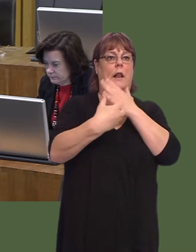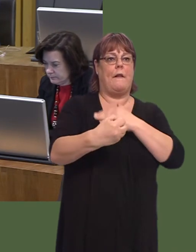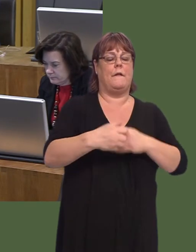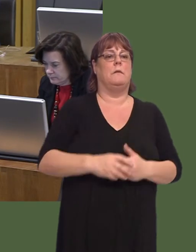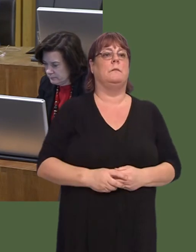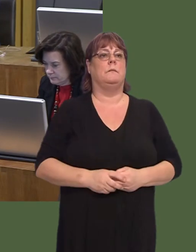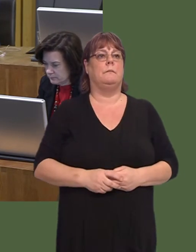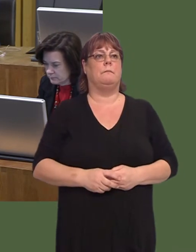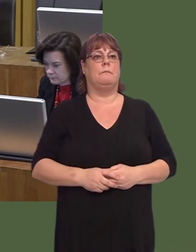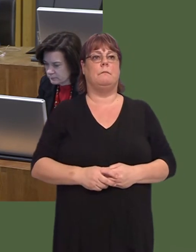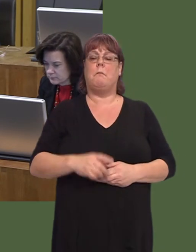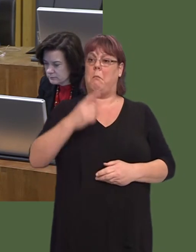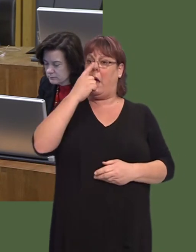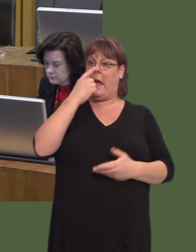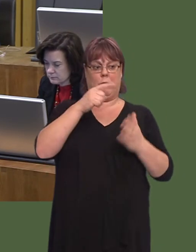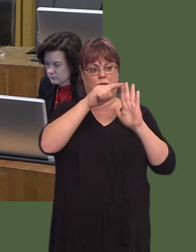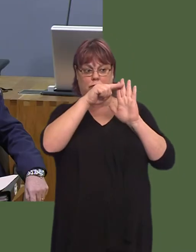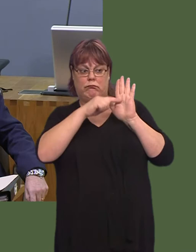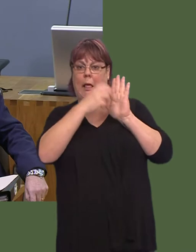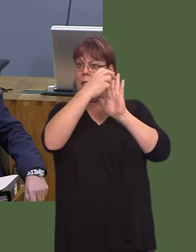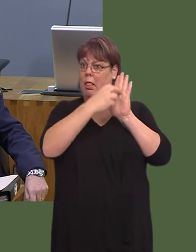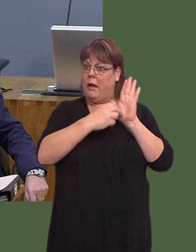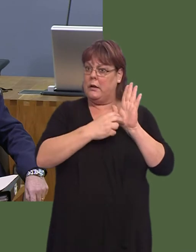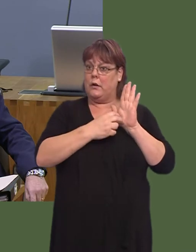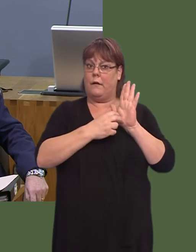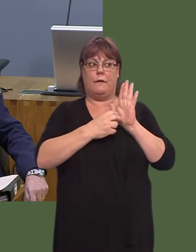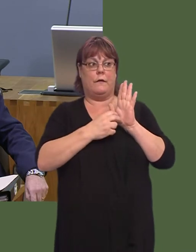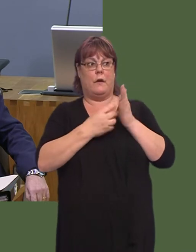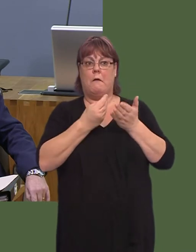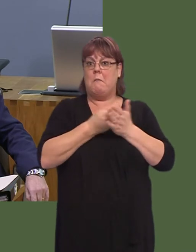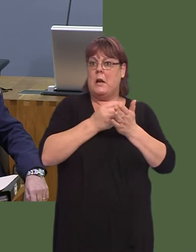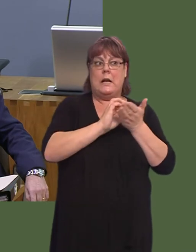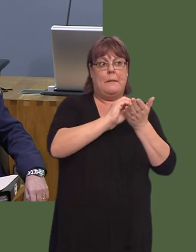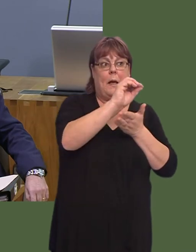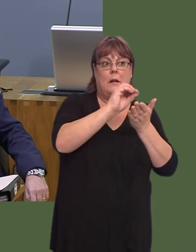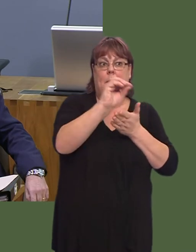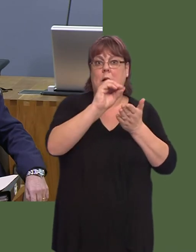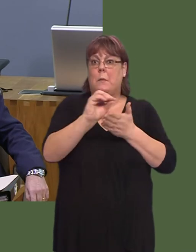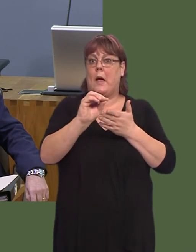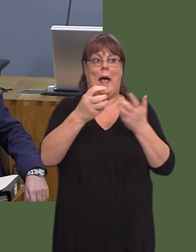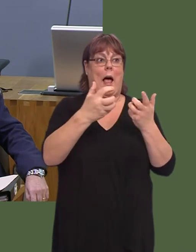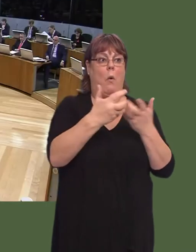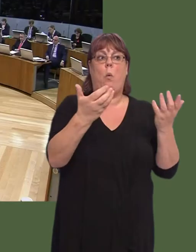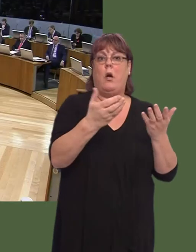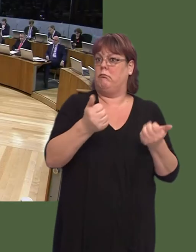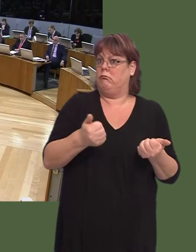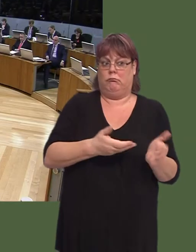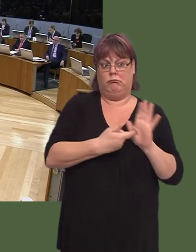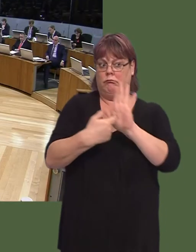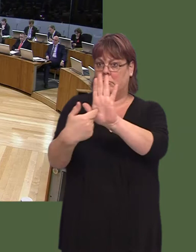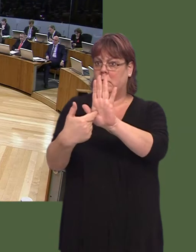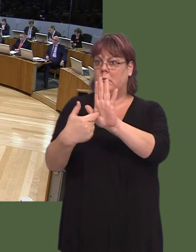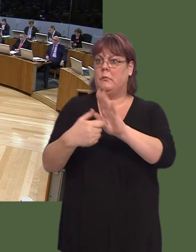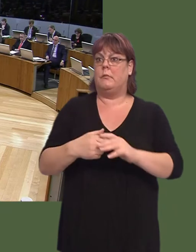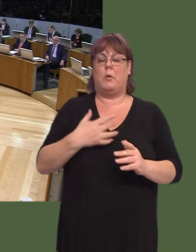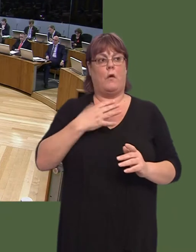bod, bod yna restaurant yn cael ei roi i aelodau ynglyn â ble mae'r arian wedi mynd. A fi'n siŵr y llwna cael ei wneud, a ni'n hyderus bod y cynllun